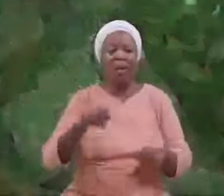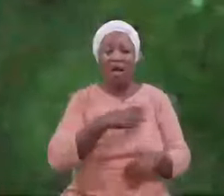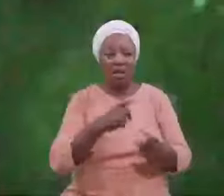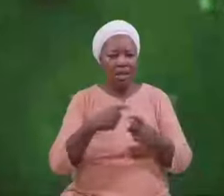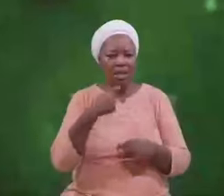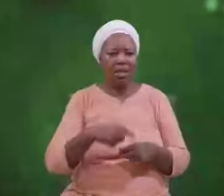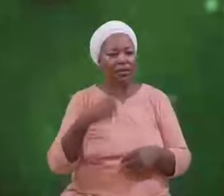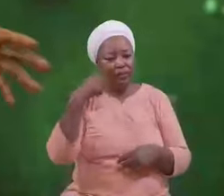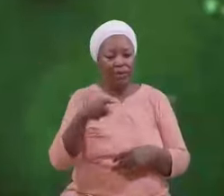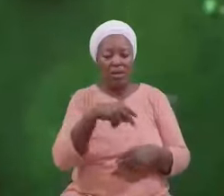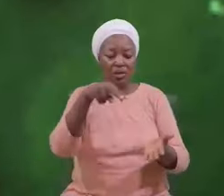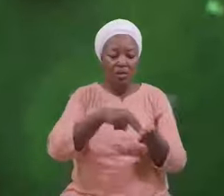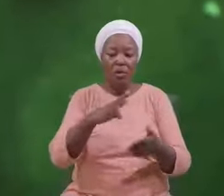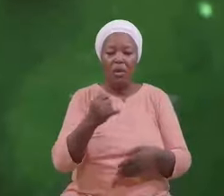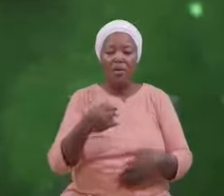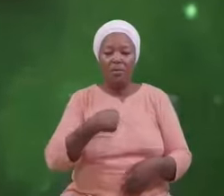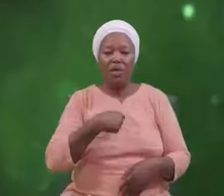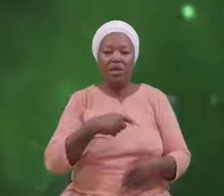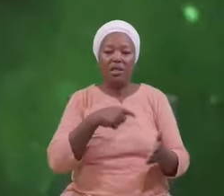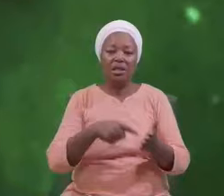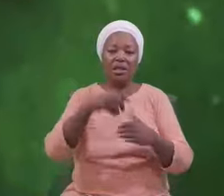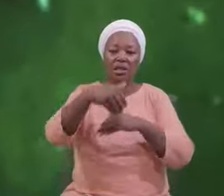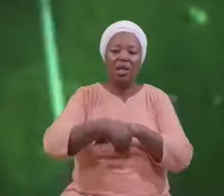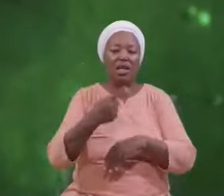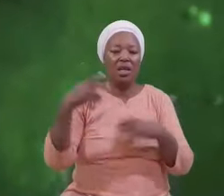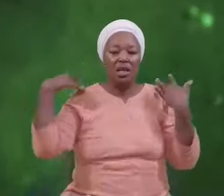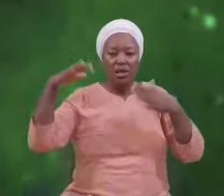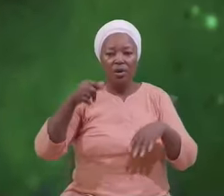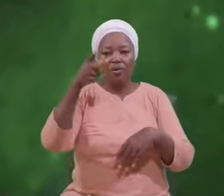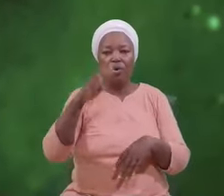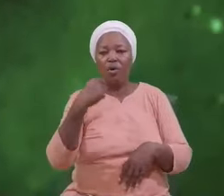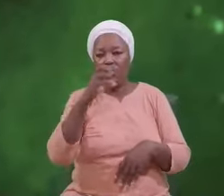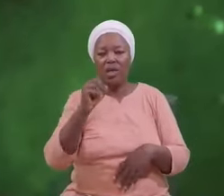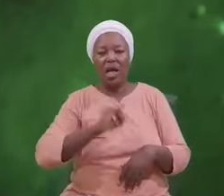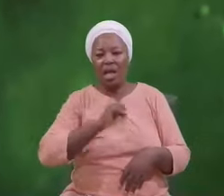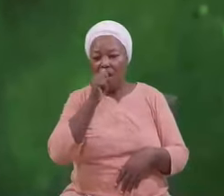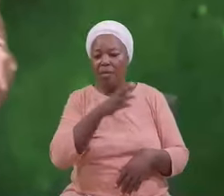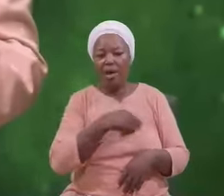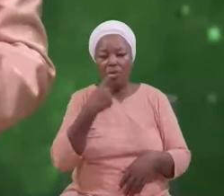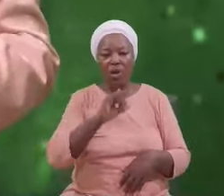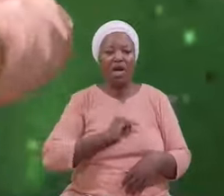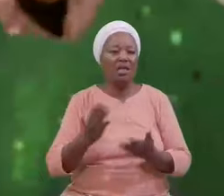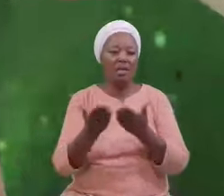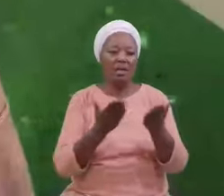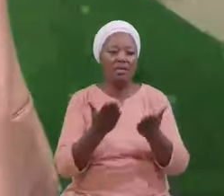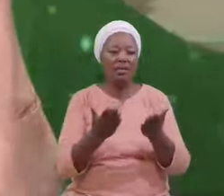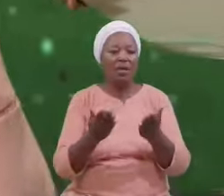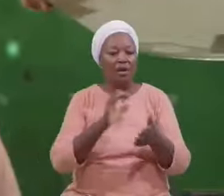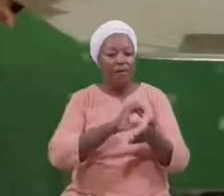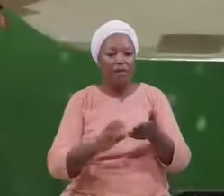un ange du Dieu à qui j'appartiens et que je sers m'est apparu cette nuit. 24